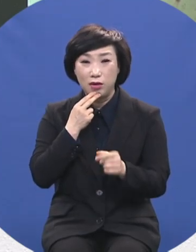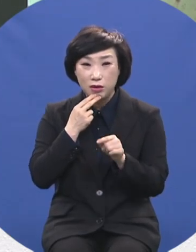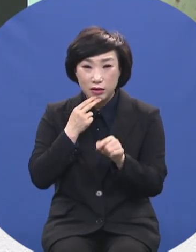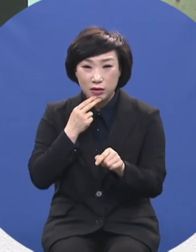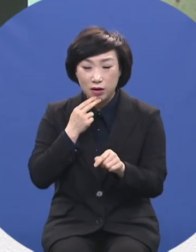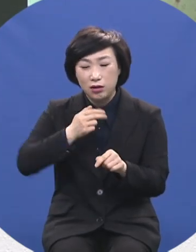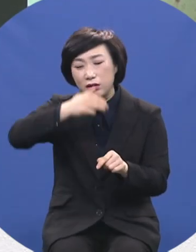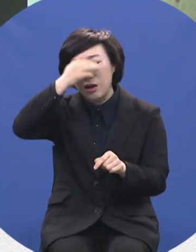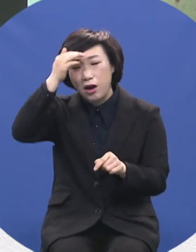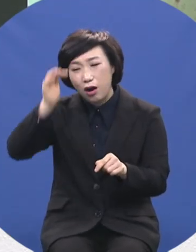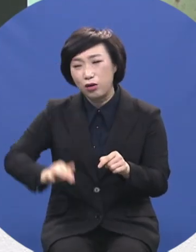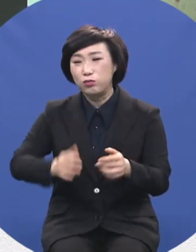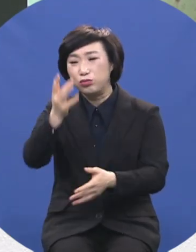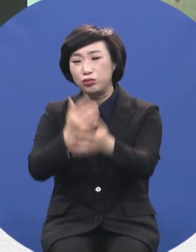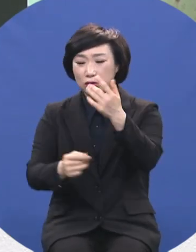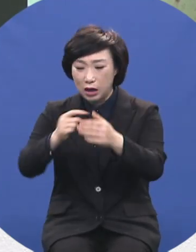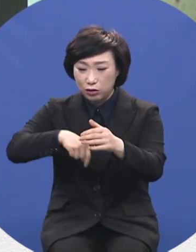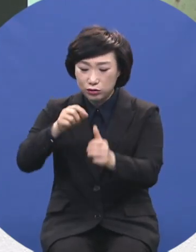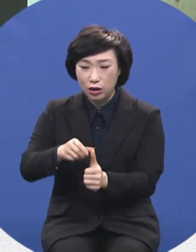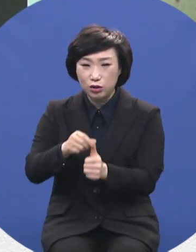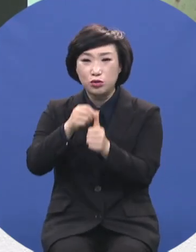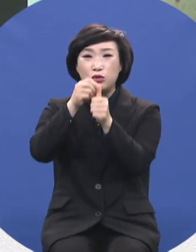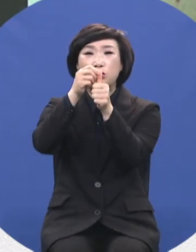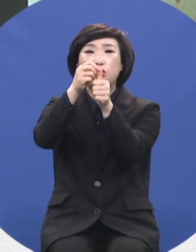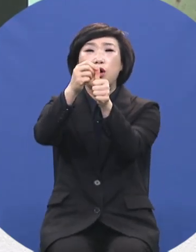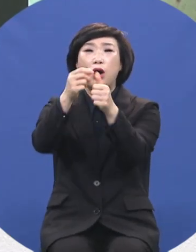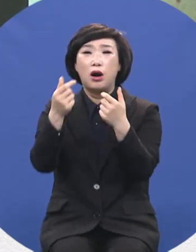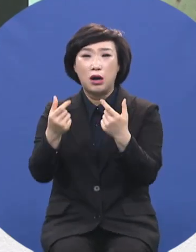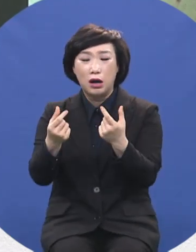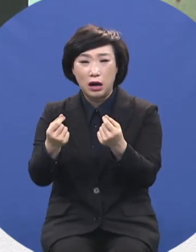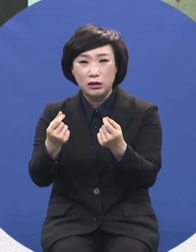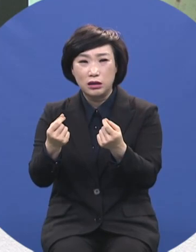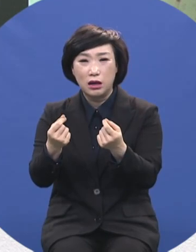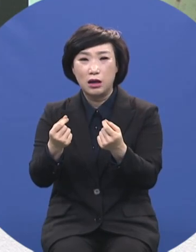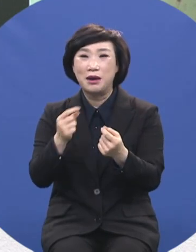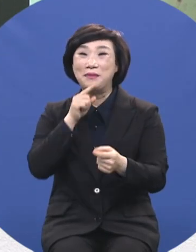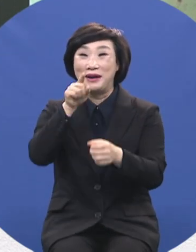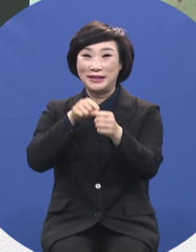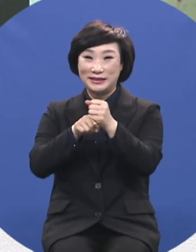겨우 불 가운데서 구원받은 것 같다라고는 말은